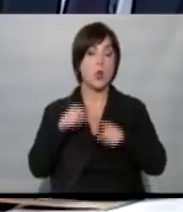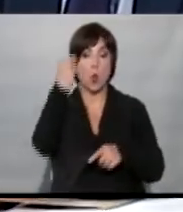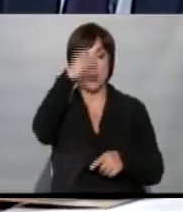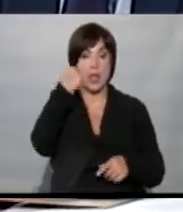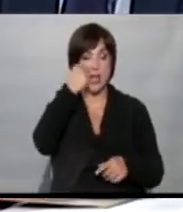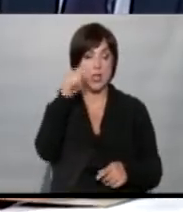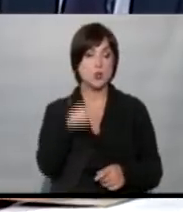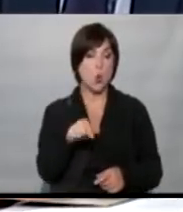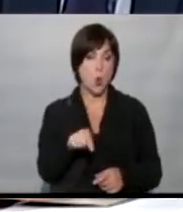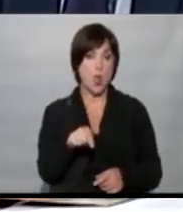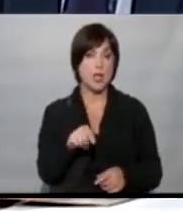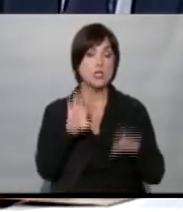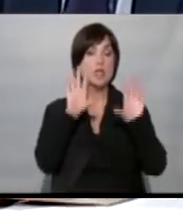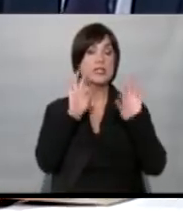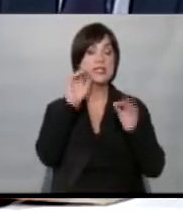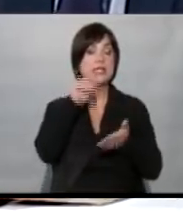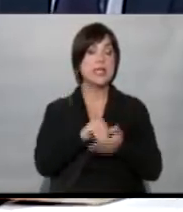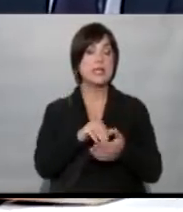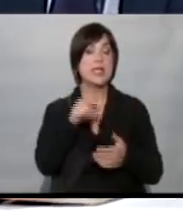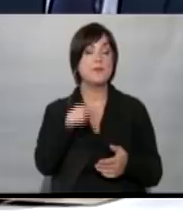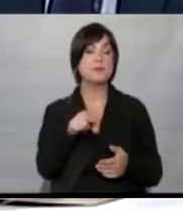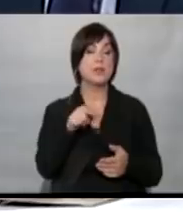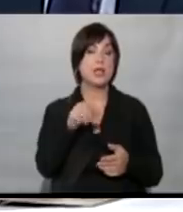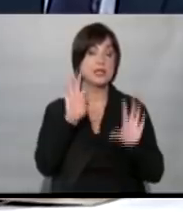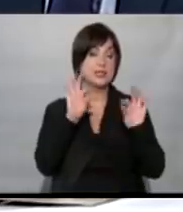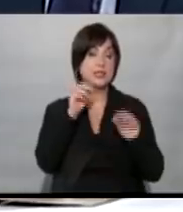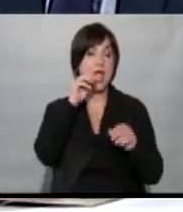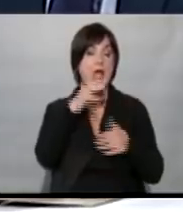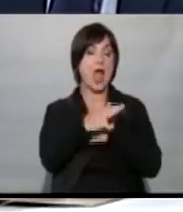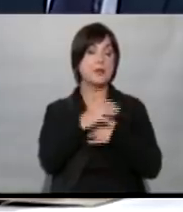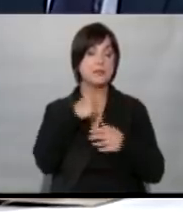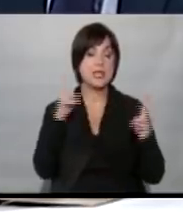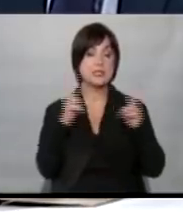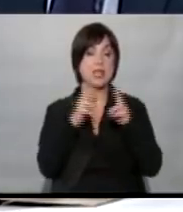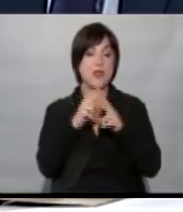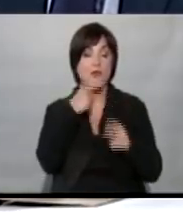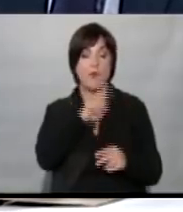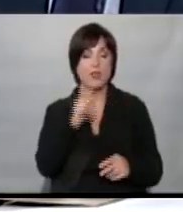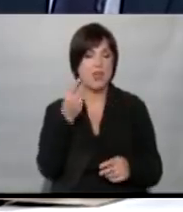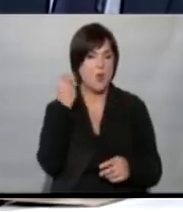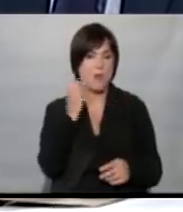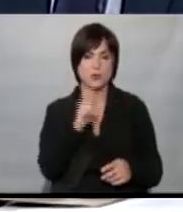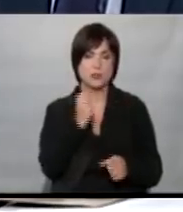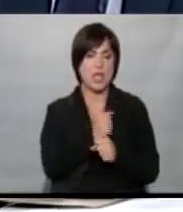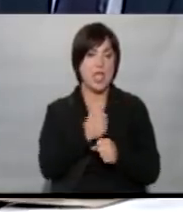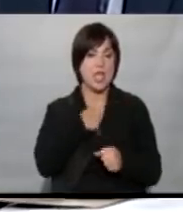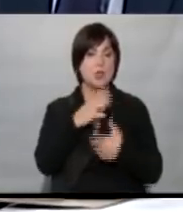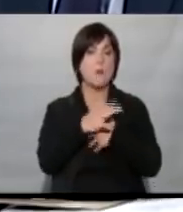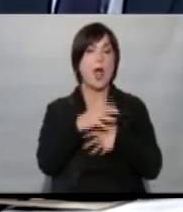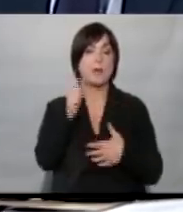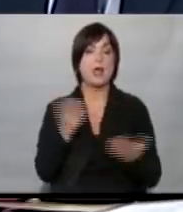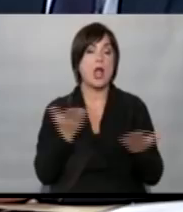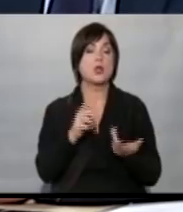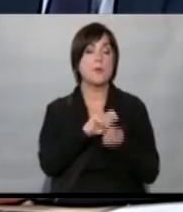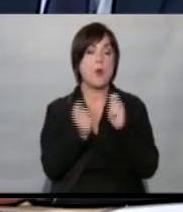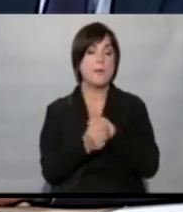овде со десетици албанци се сретнав и викаат ова е ненормално што се прави. Па јас сум вика албанец, како ќе ми го менат